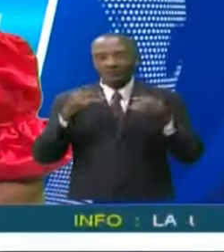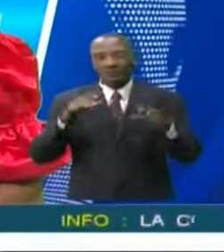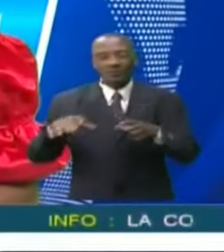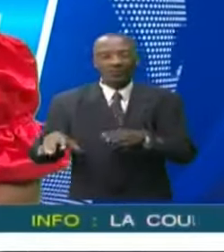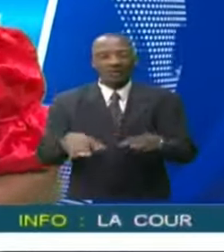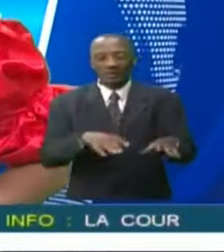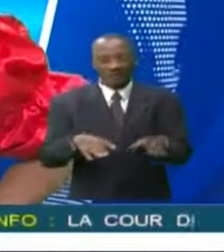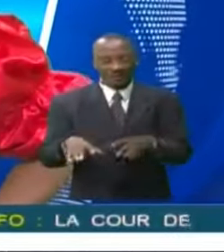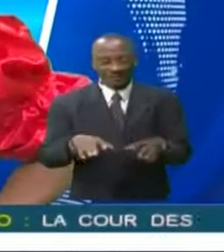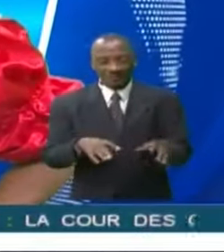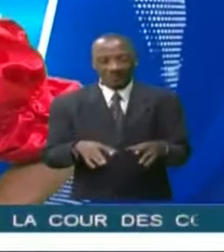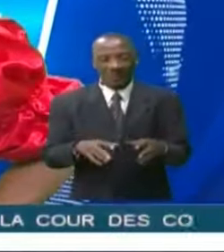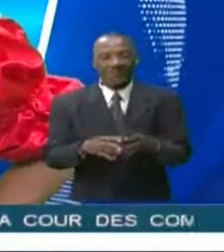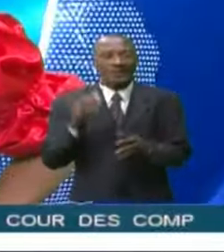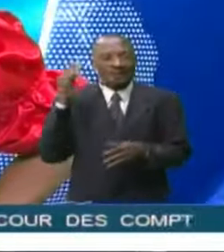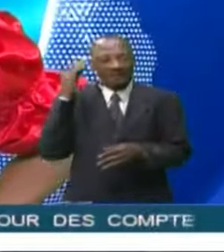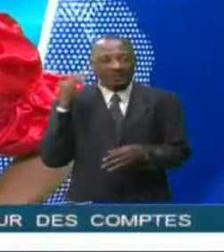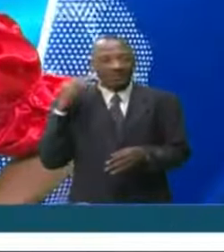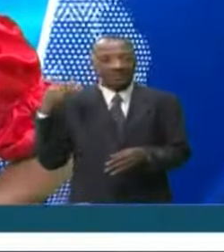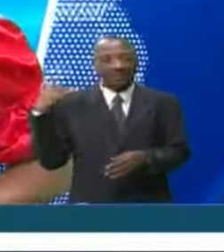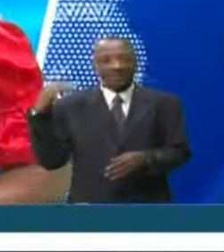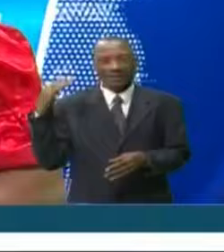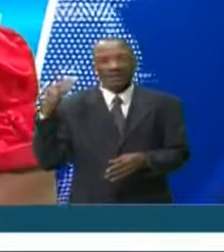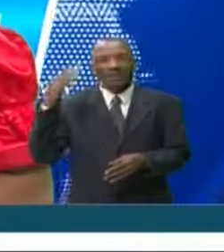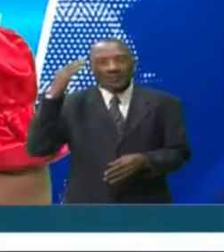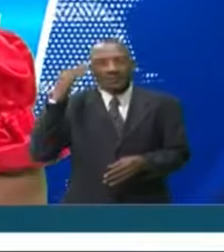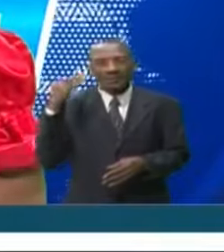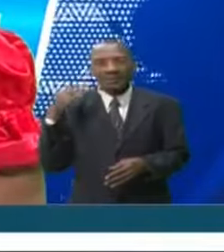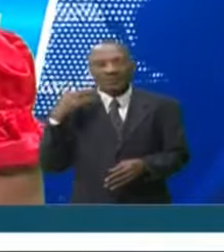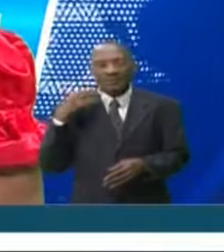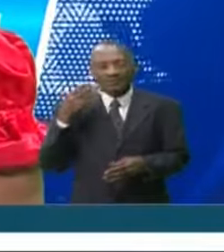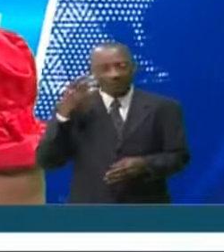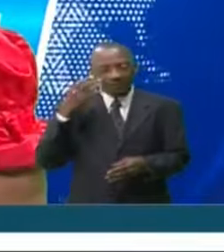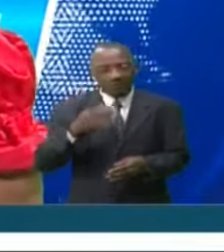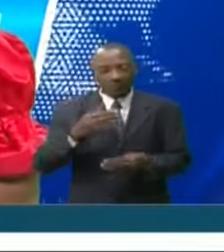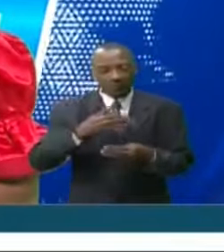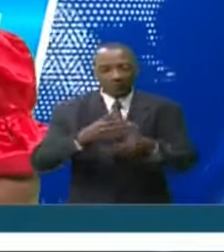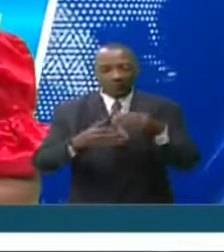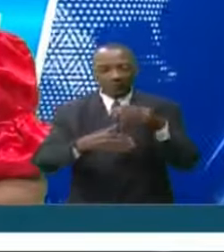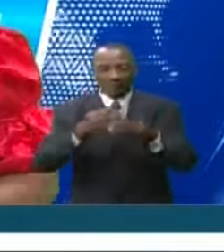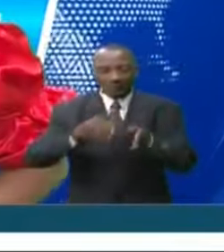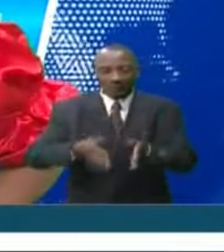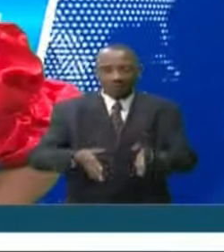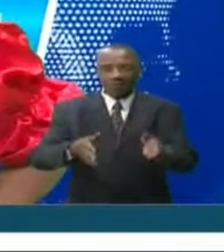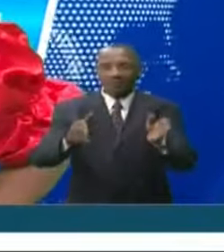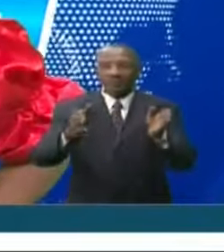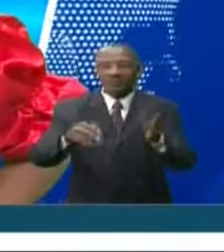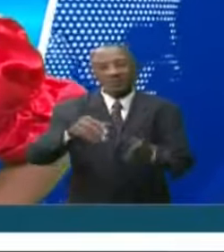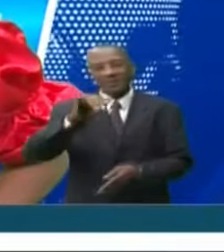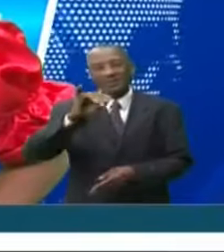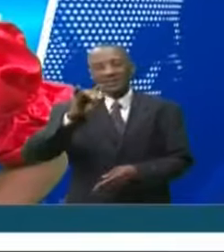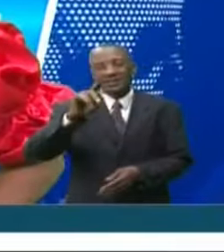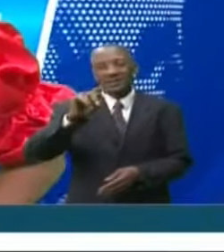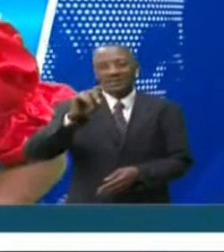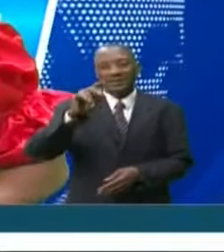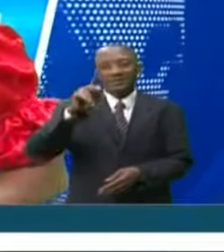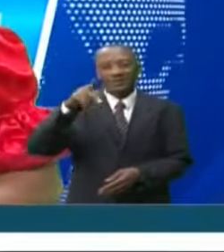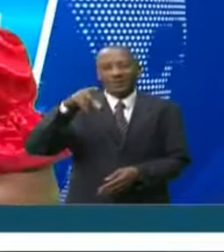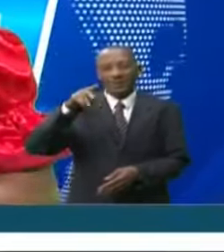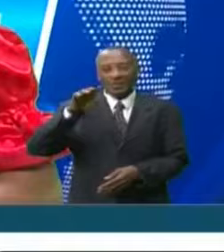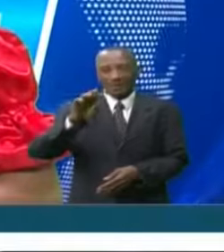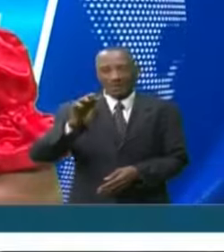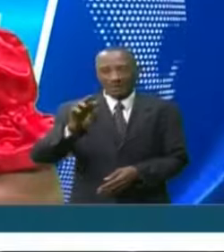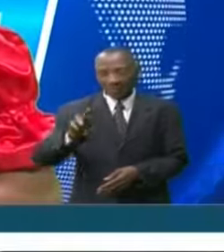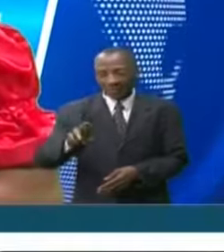déployée par le ministre d'tat ministre des Infrastructures ministre des ITP Alexis guizaro